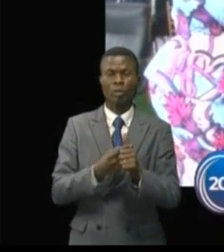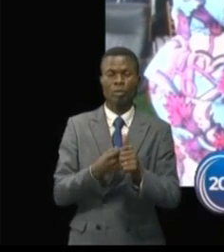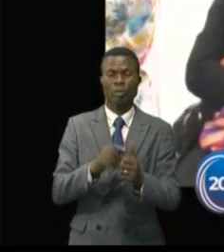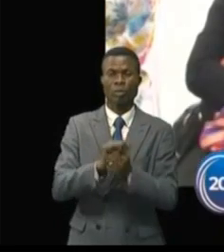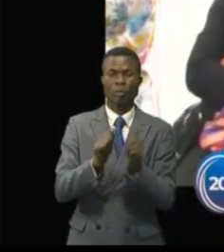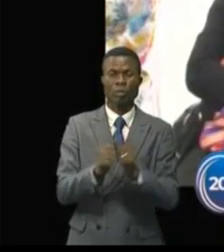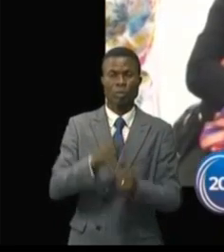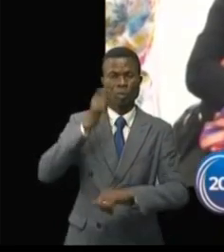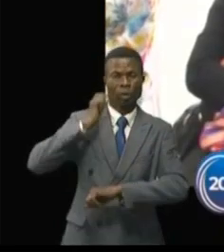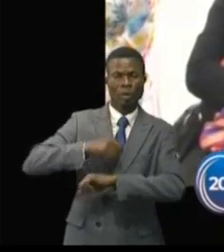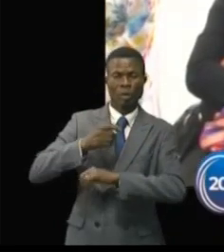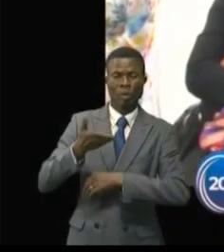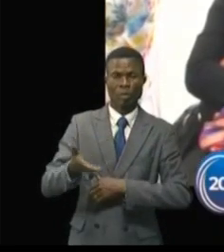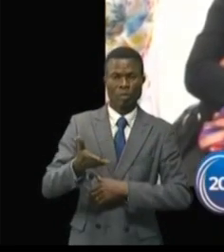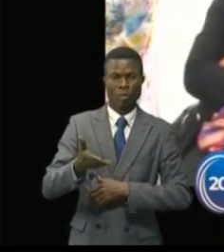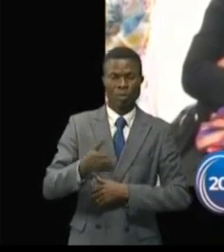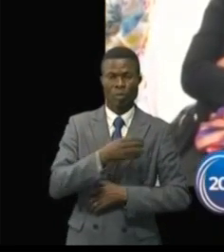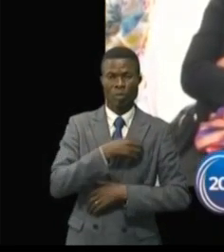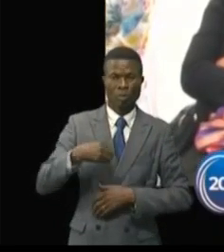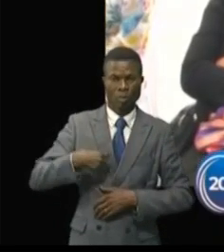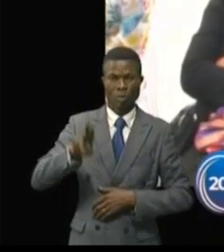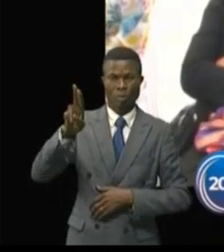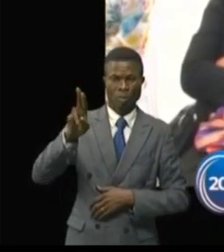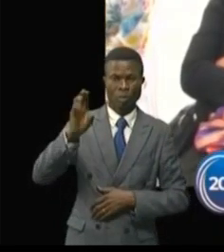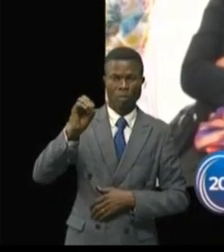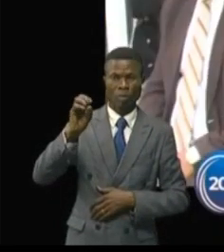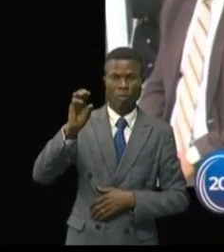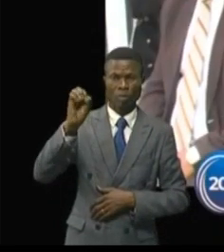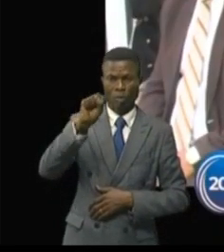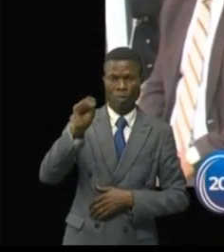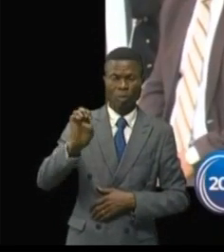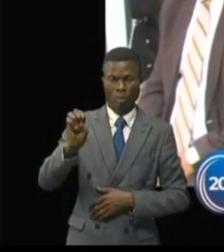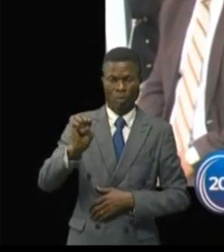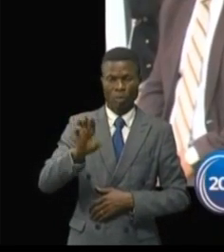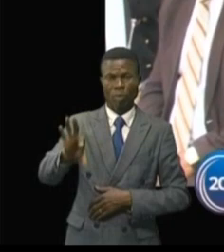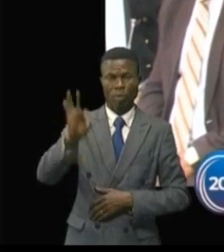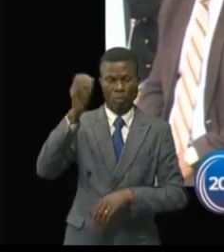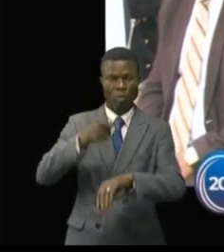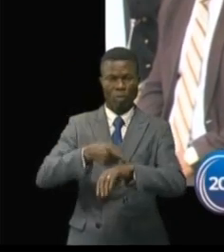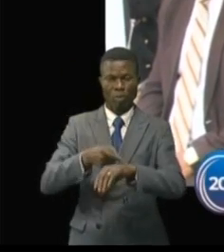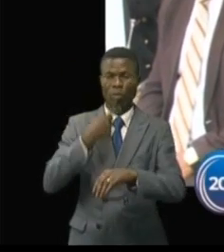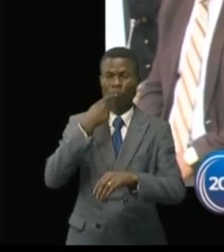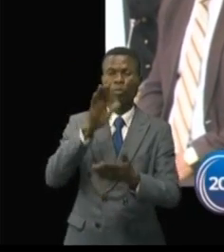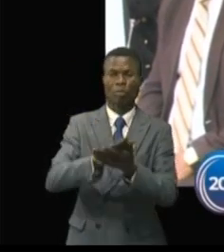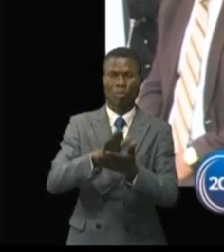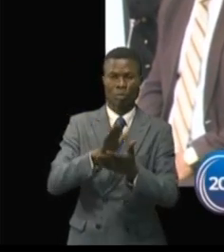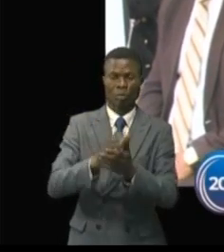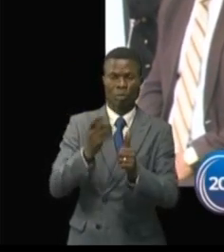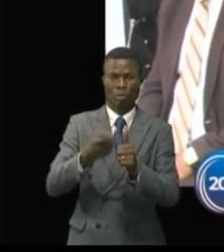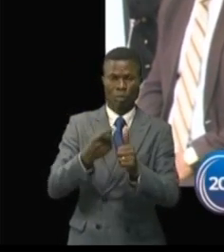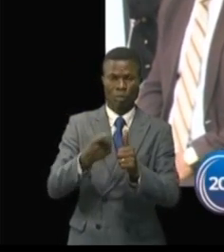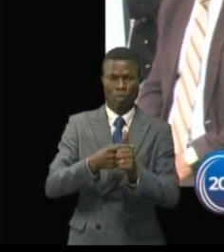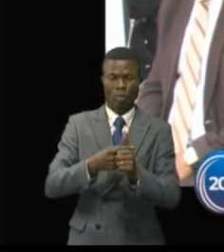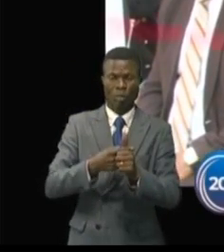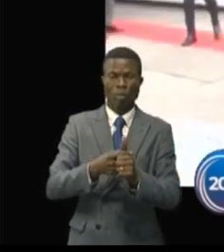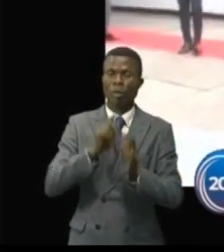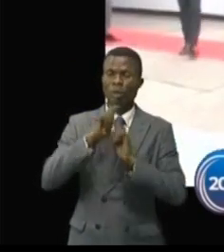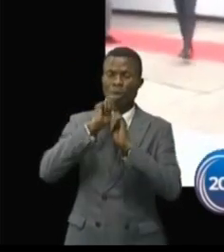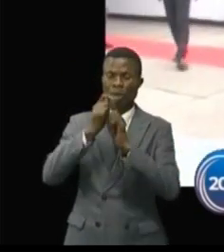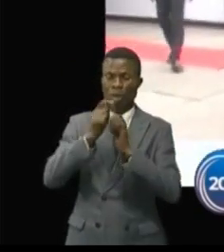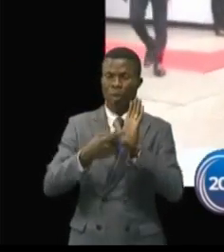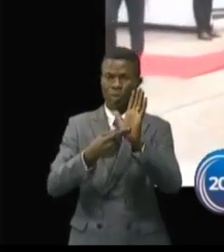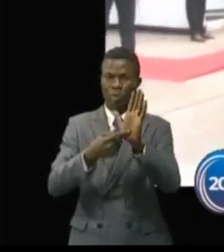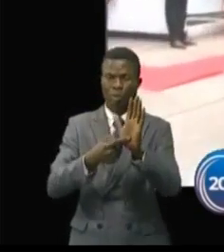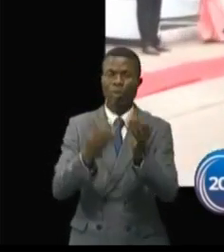domaines de la justice. Rose Mutombo a saisi cette occasion pour remercier singulièrement le PNUD pour ses gestes qui traduisent